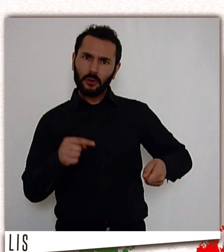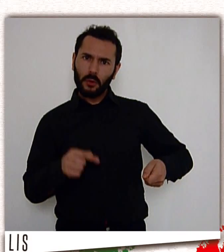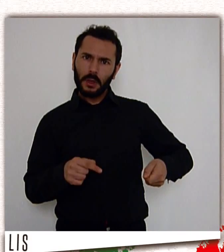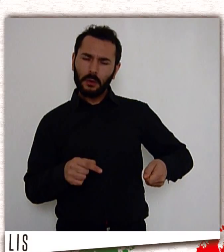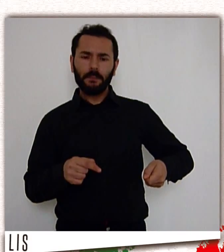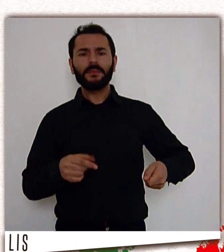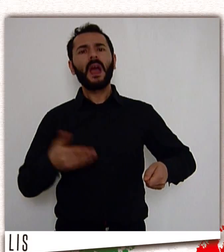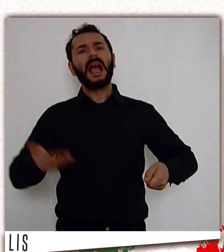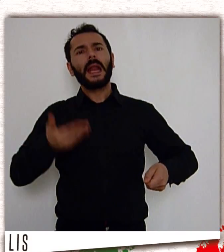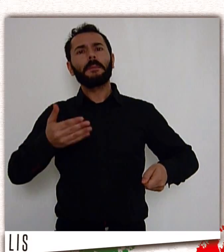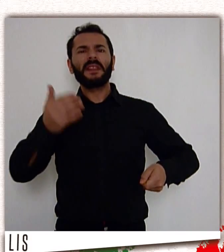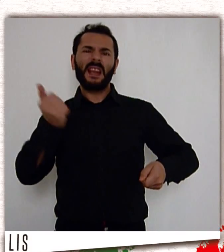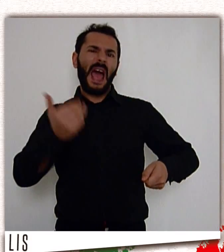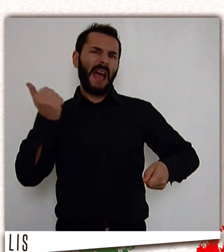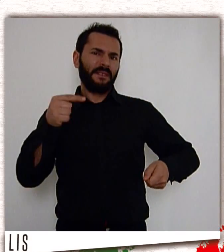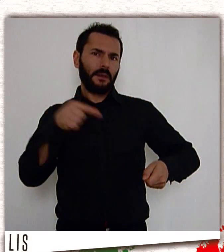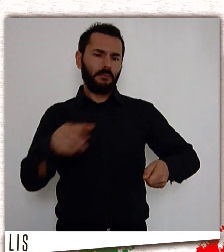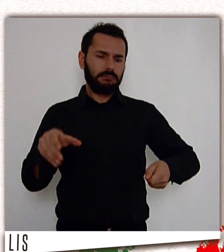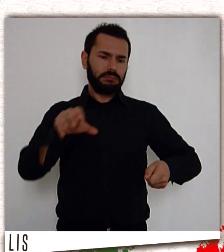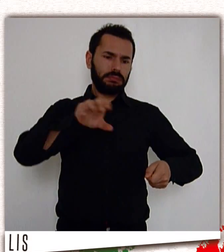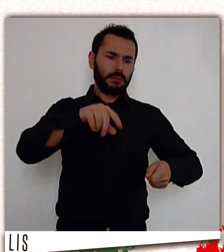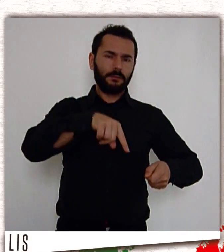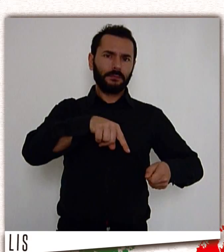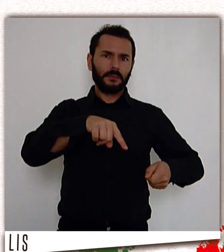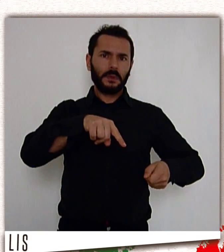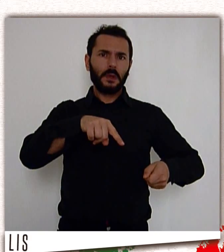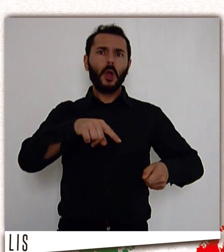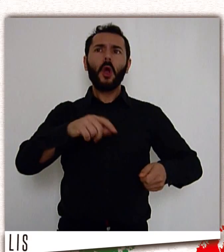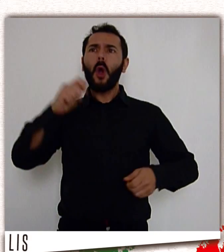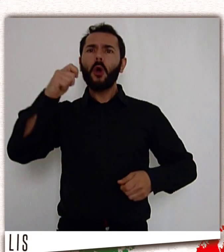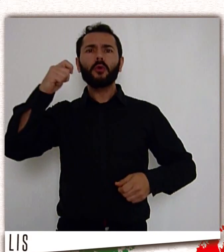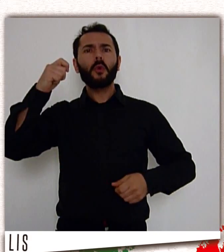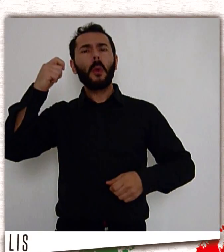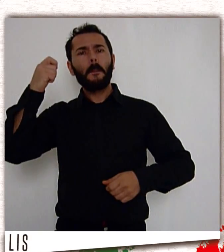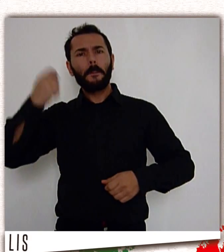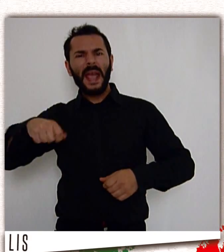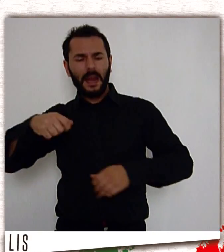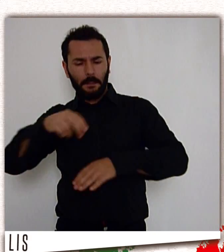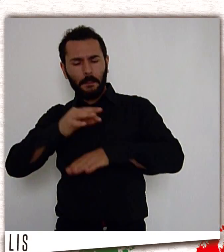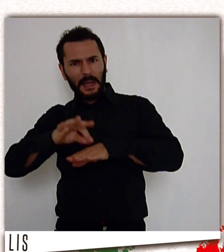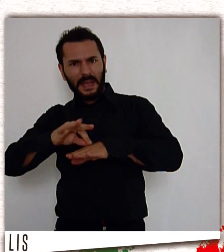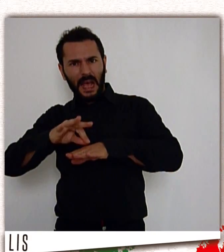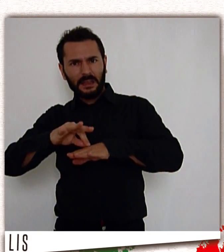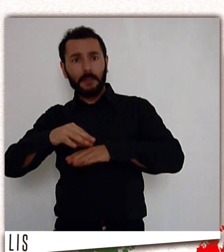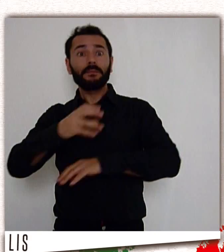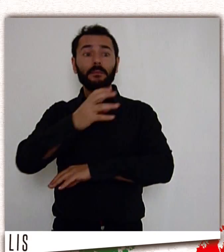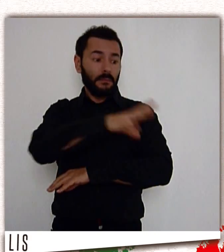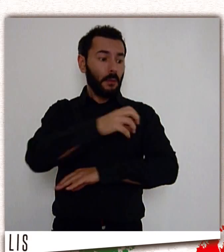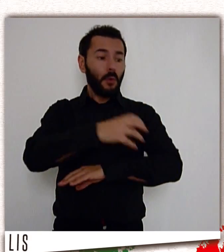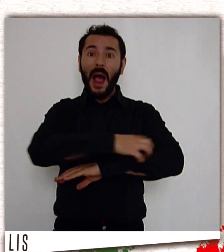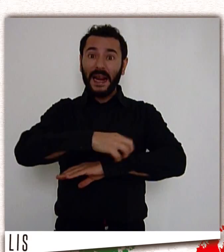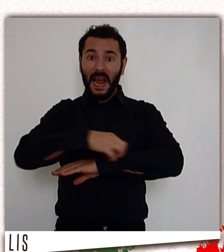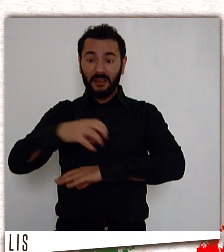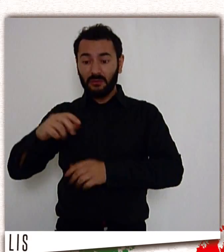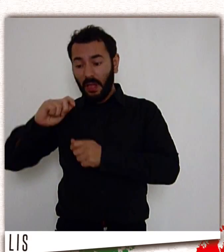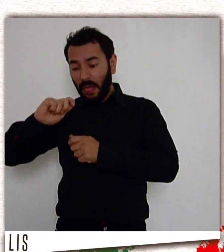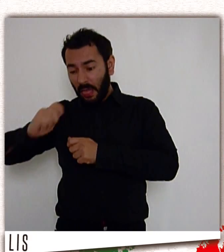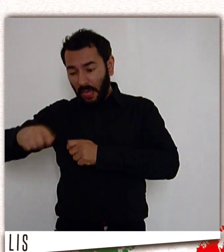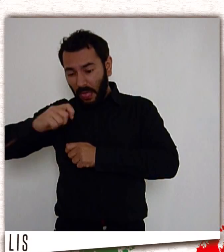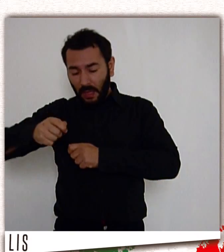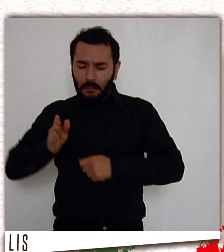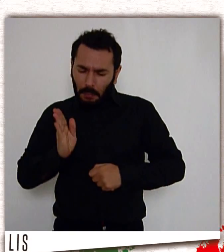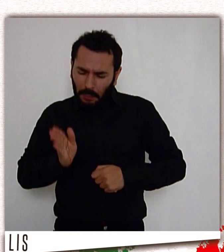latte con un pelapatate ricavate la scorza dell'arancia quindi tritatela finemente